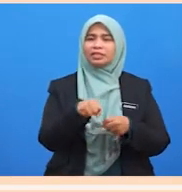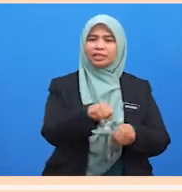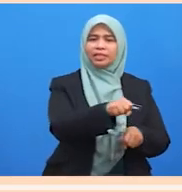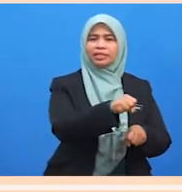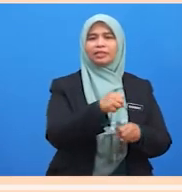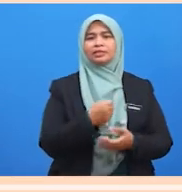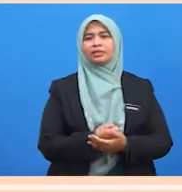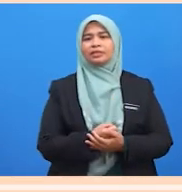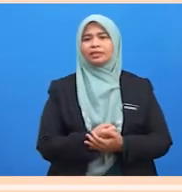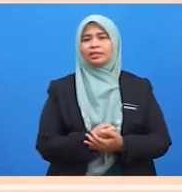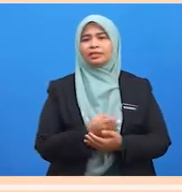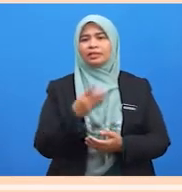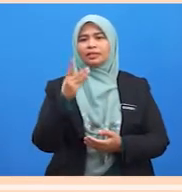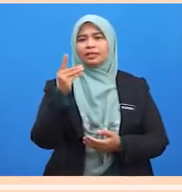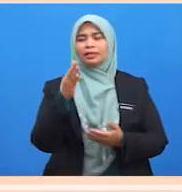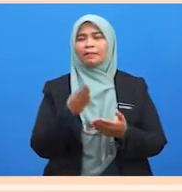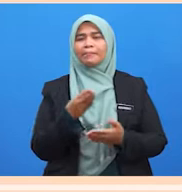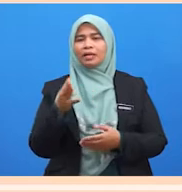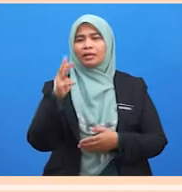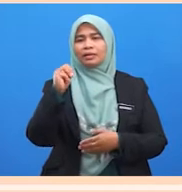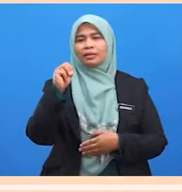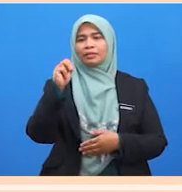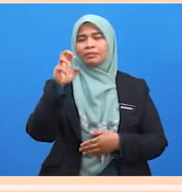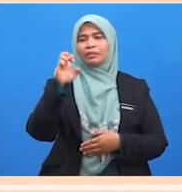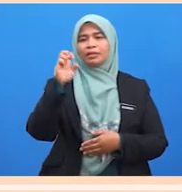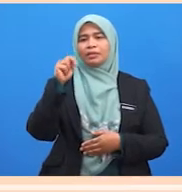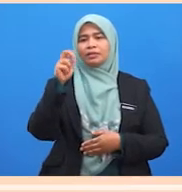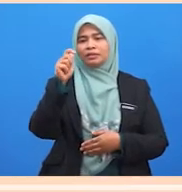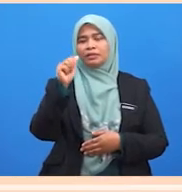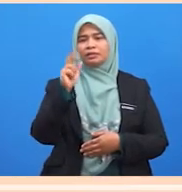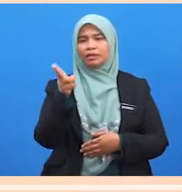Adakah murid-murid sudah bersedia? Mari kita teruskan.